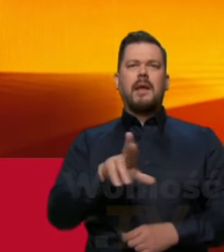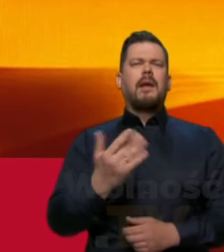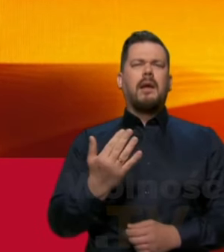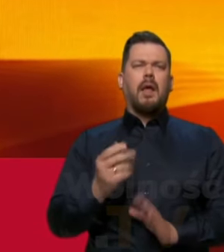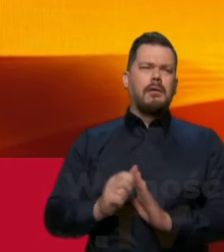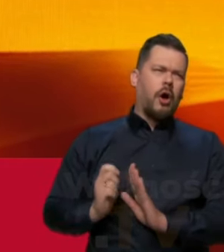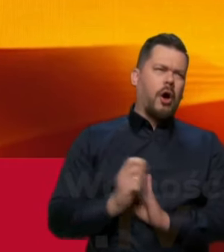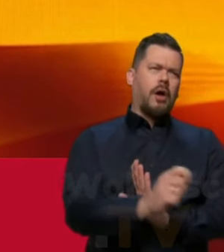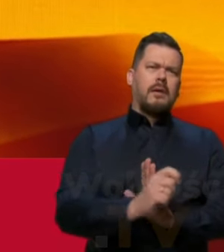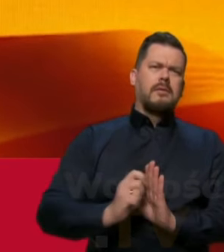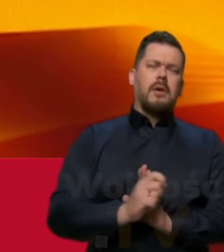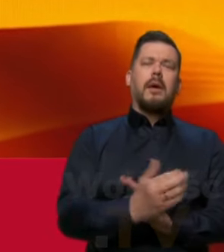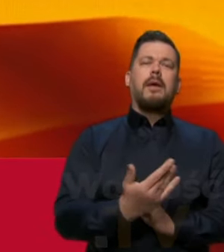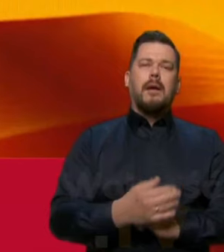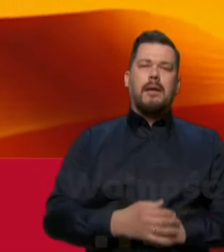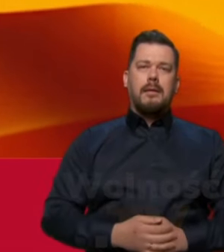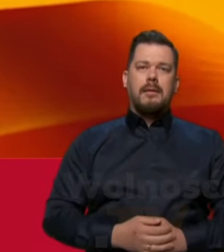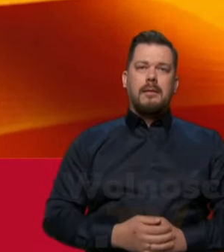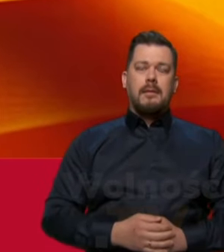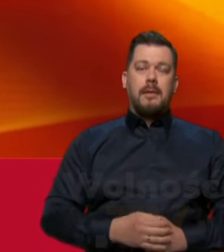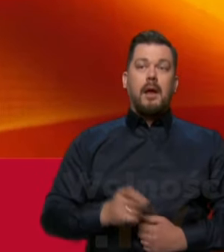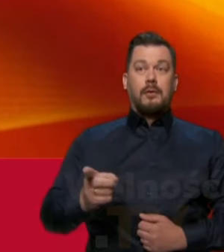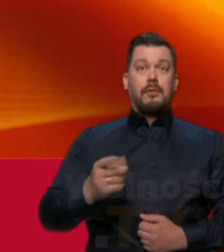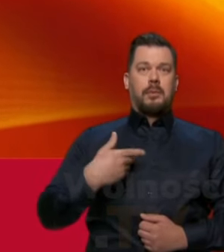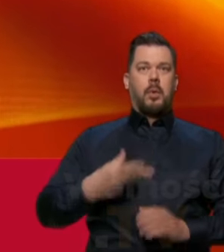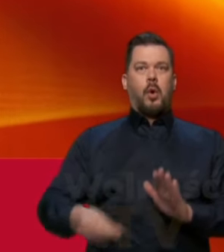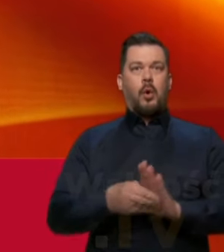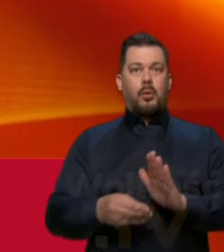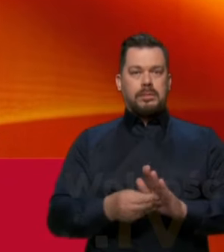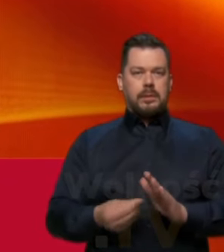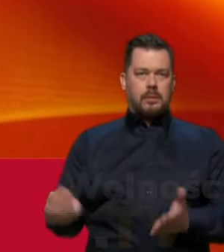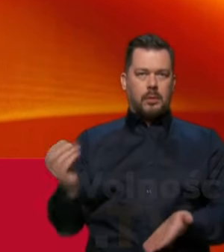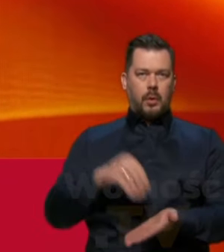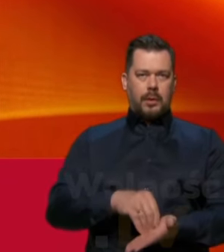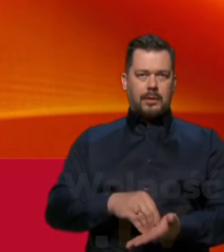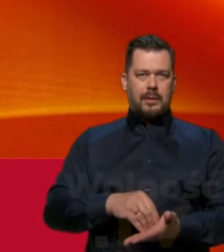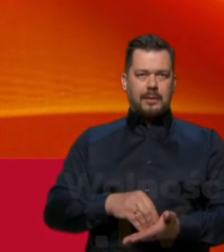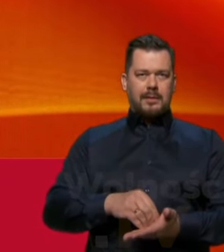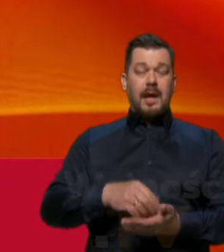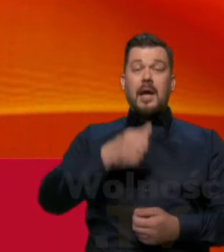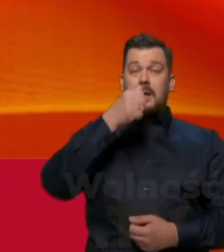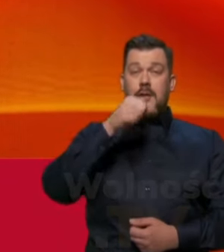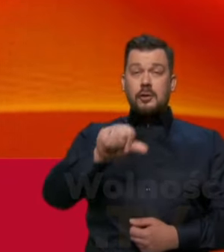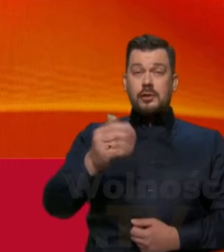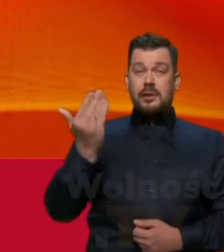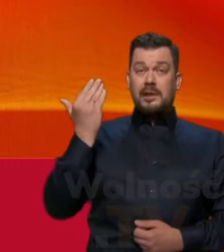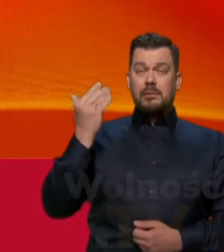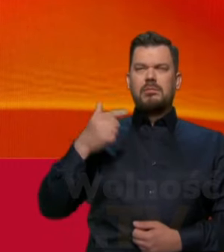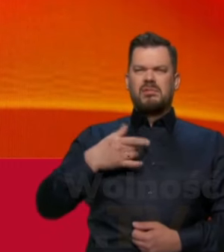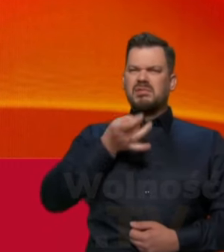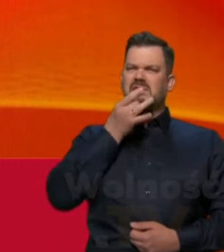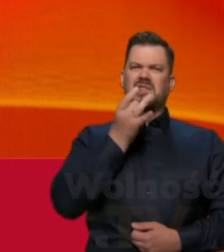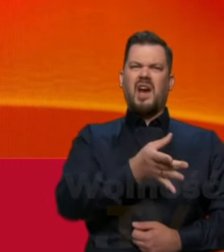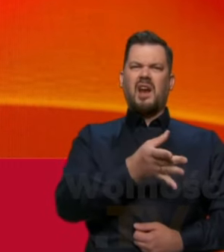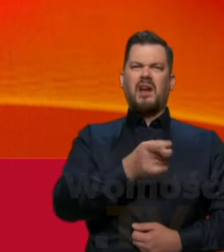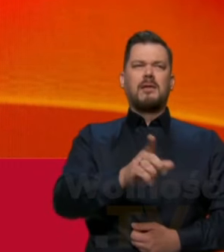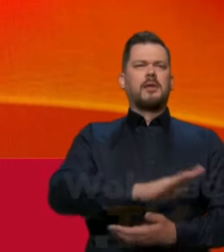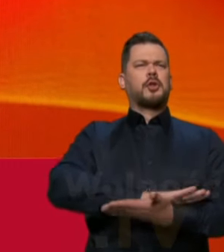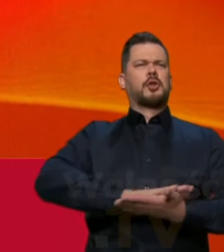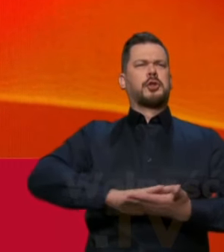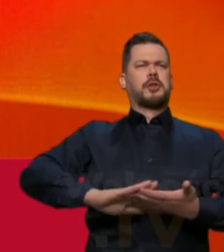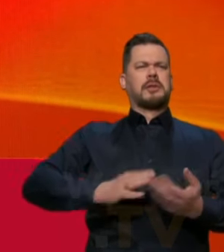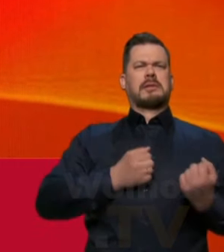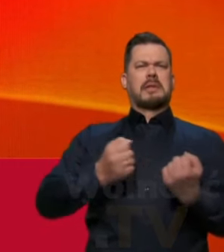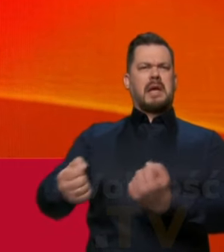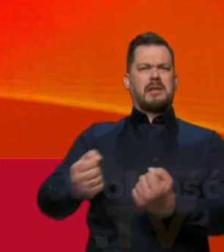koniec Polski, przez całą Polskę? Jeszcze skończyło się to aferą korupcyjną. Ponad tydzień temu złożyłem skargę na strefę czystego